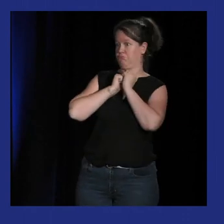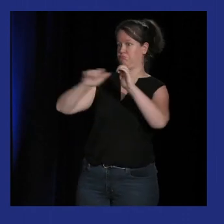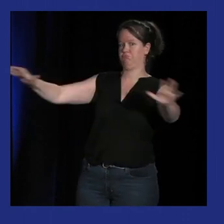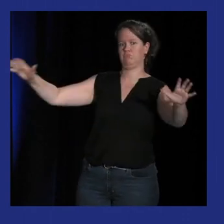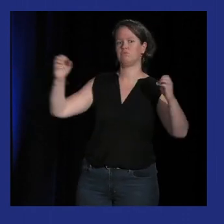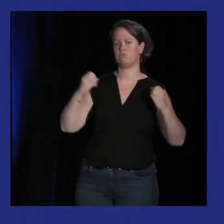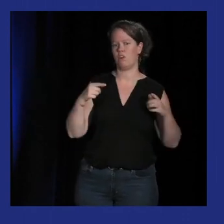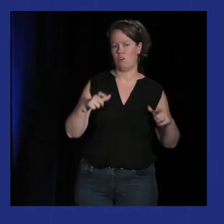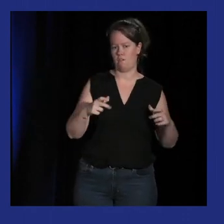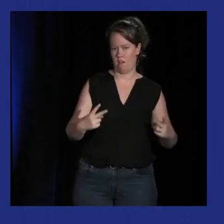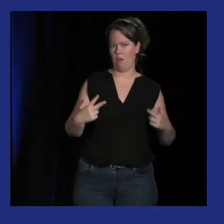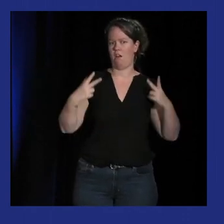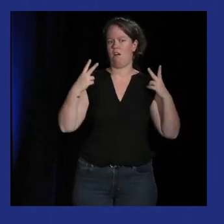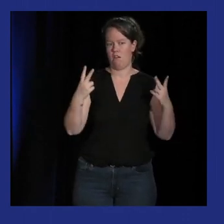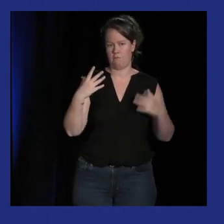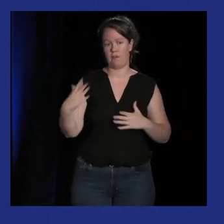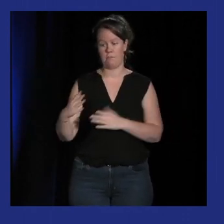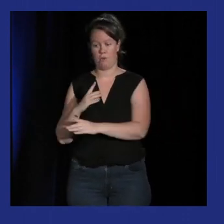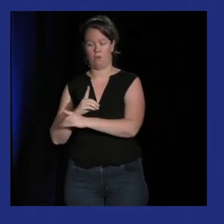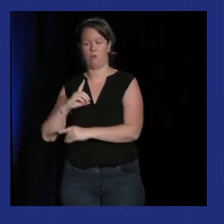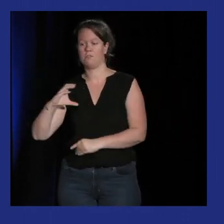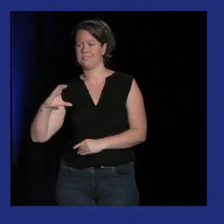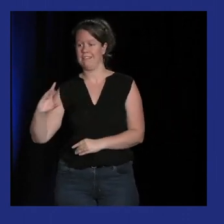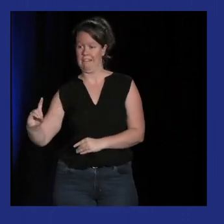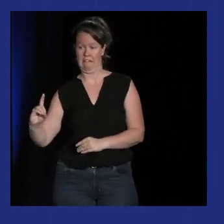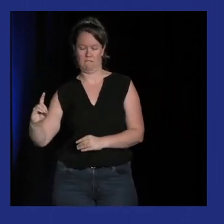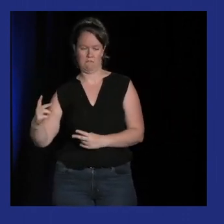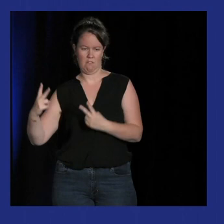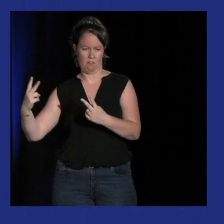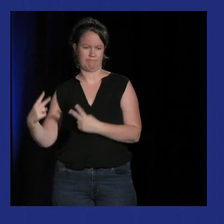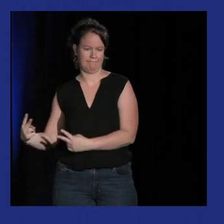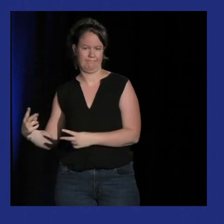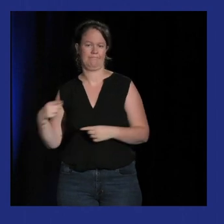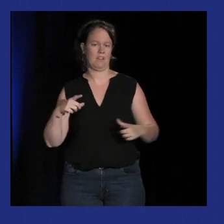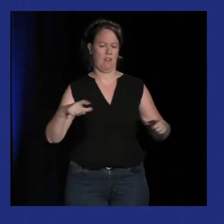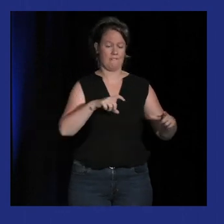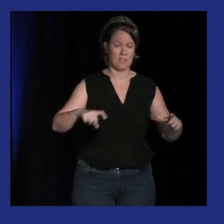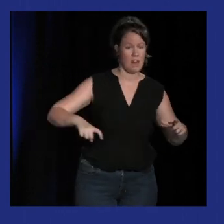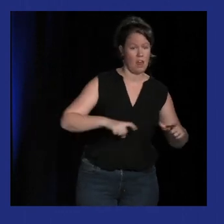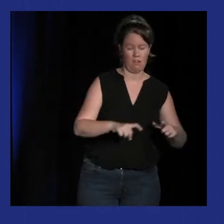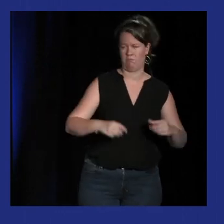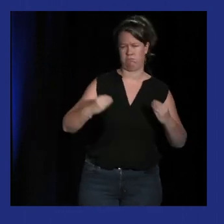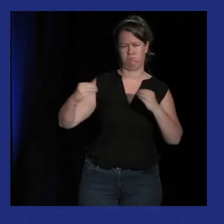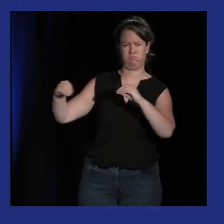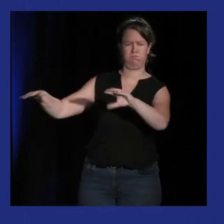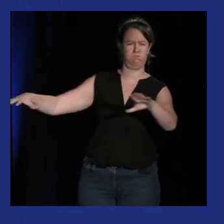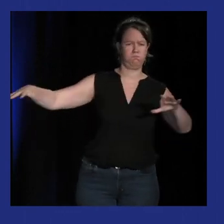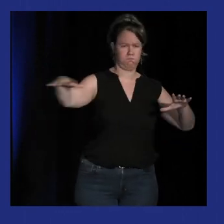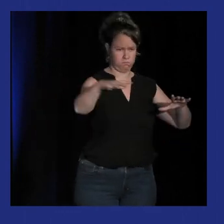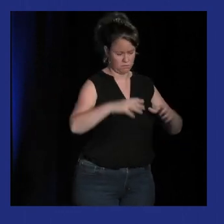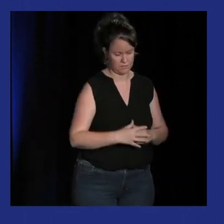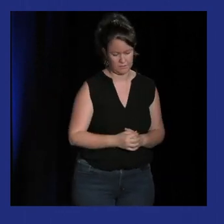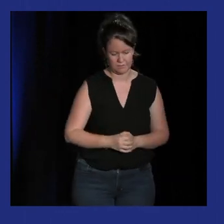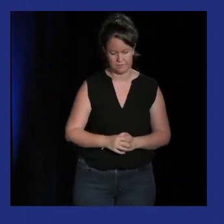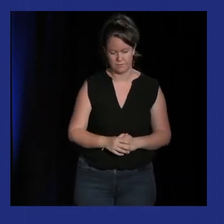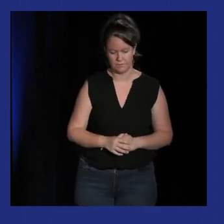a pris le dessus sur le CD d'ailleurs oui mais je pense que je suis même quasiment sûr que sur le marché très